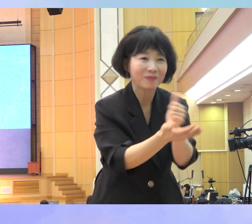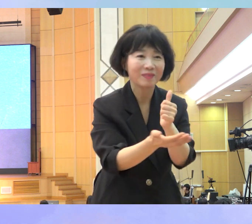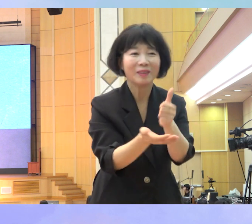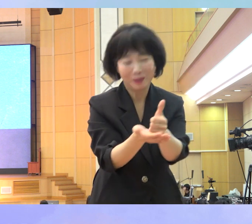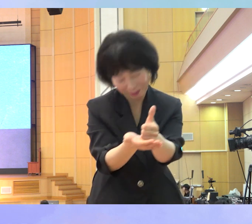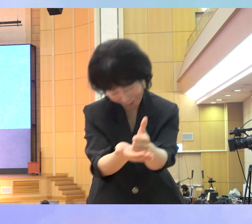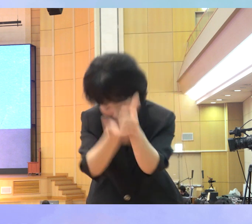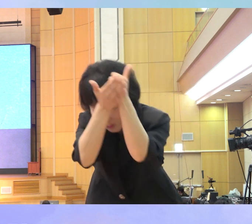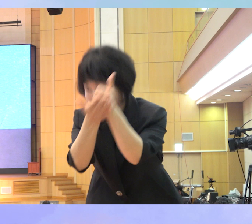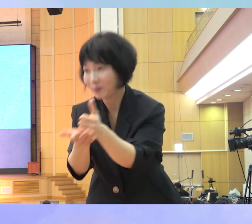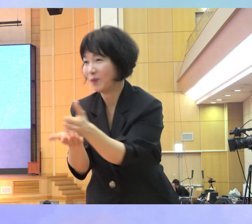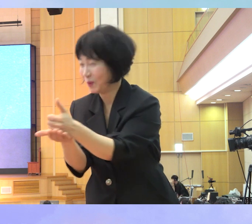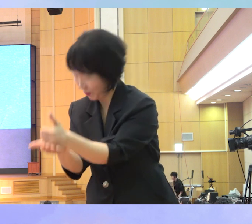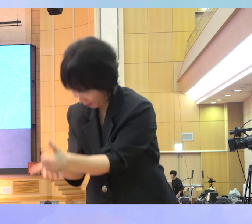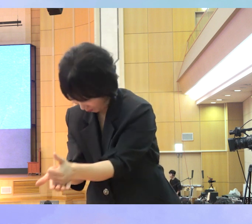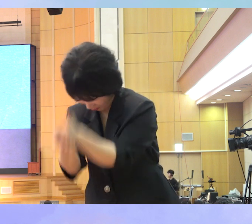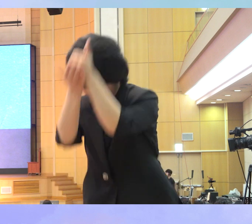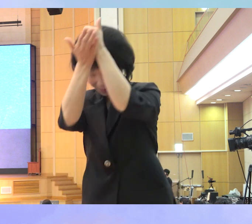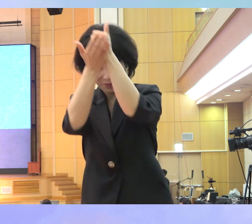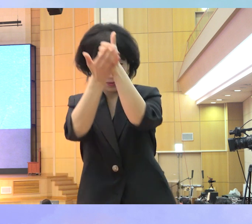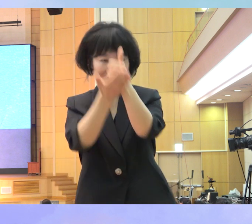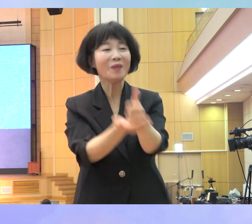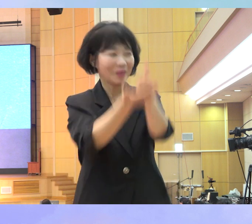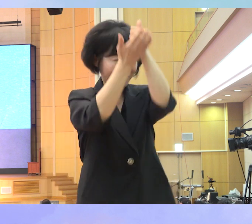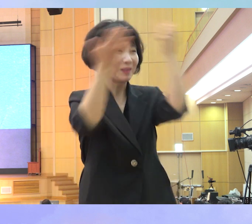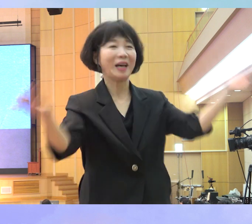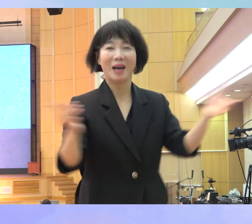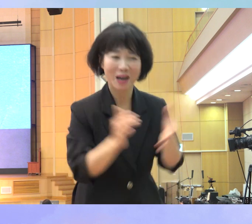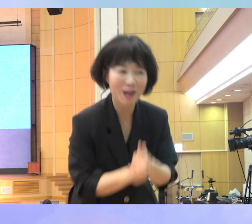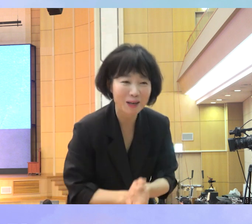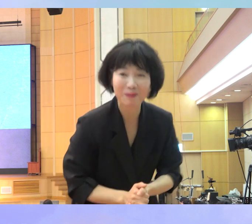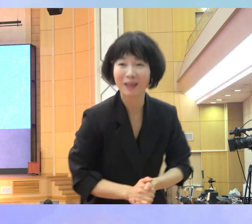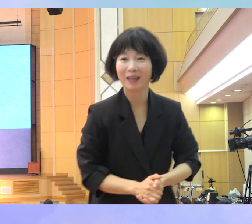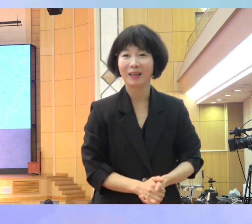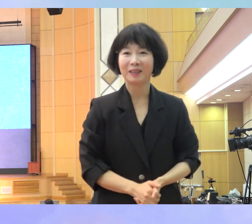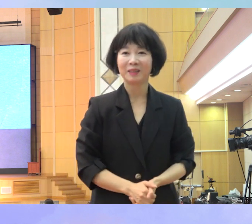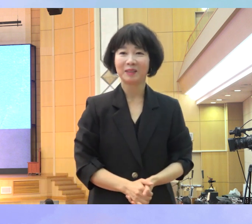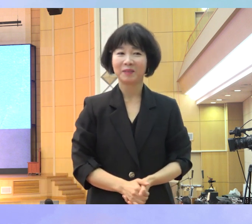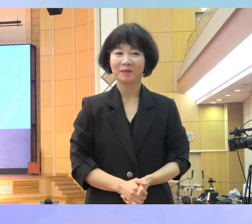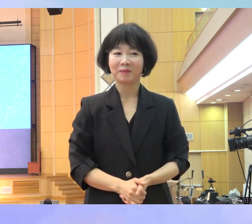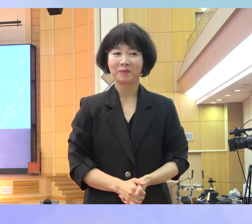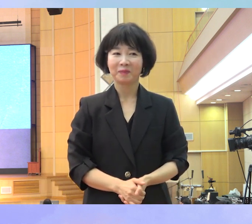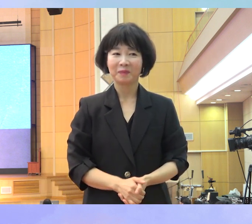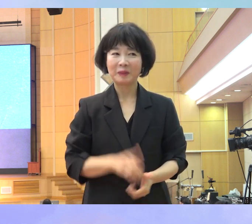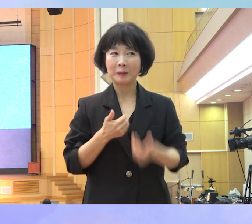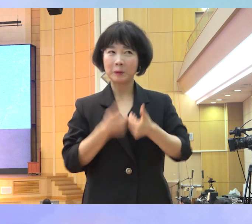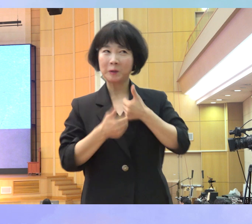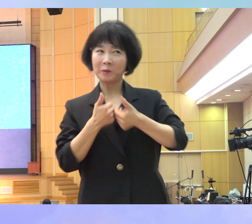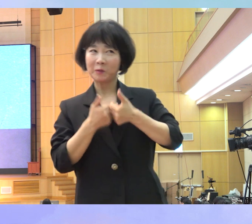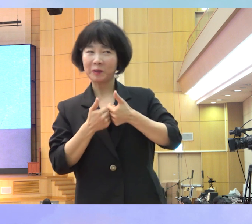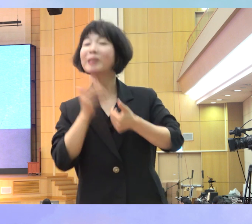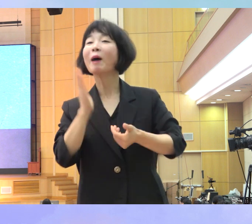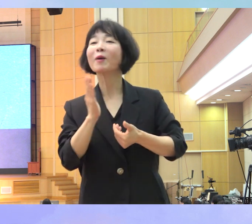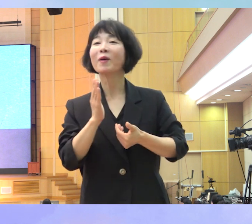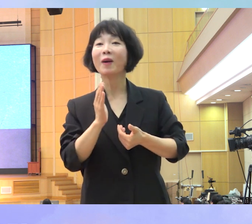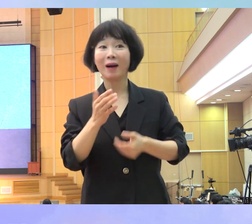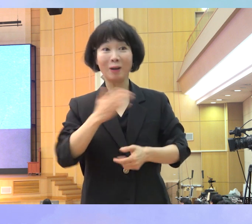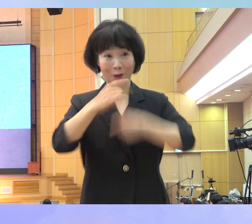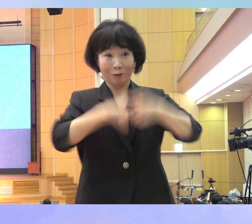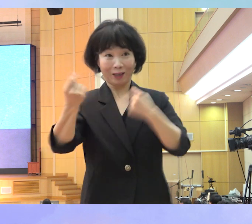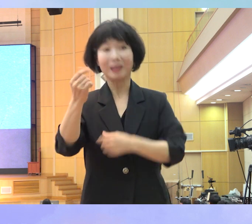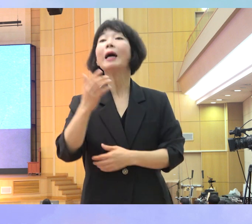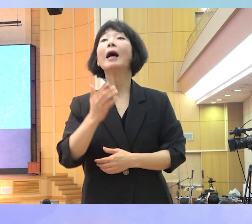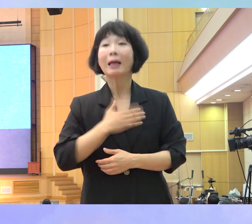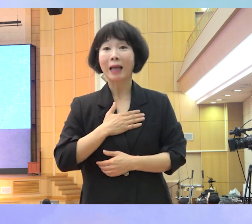이거 보세요. 벌써 존중한다니까 아까워. 뭐가 그렇게 아까운지 말만 하는 것 뿐인데. 한 번 더 하세요. 저는